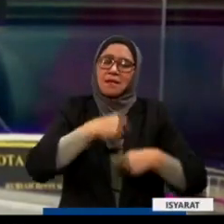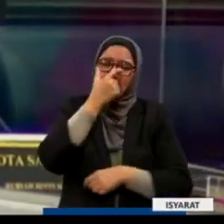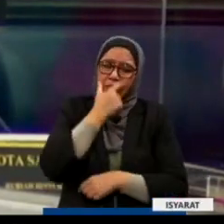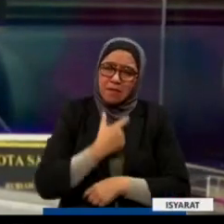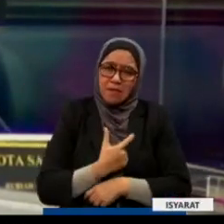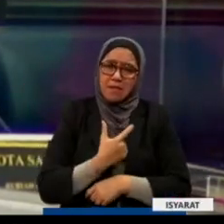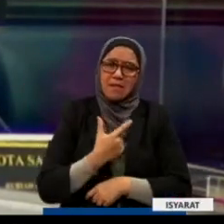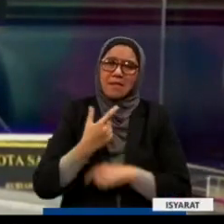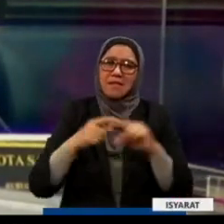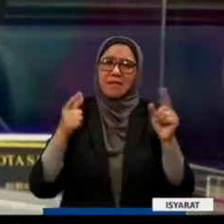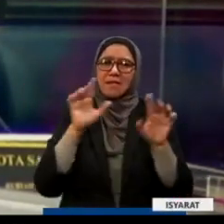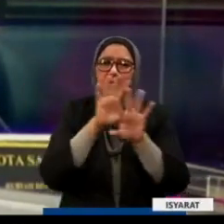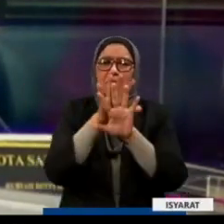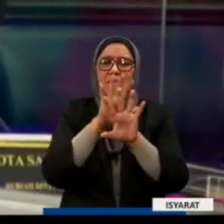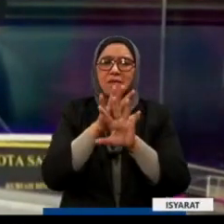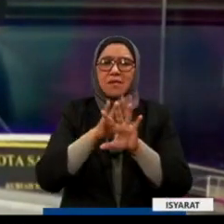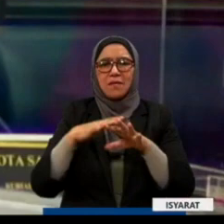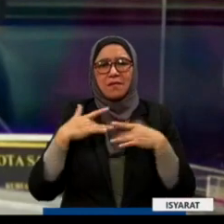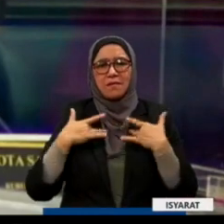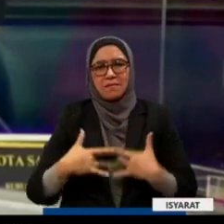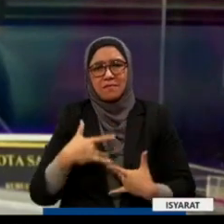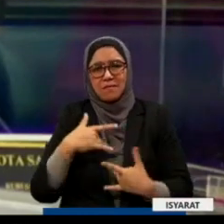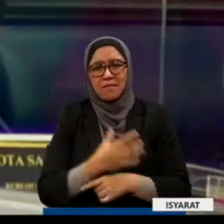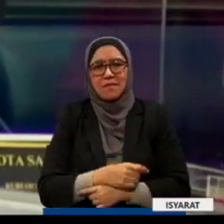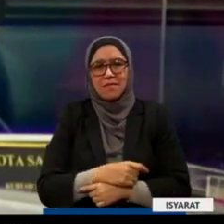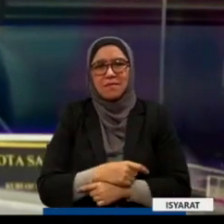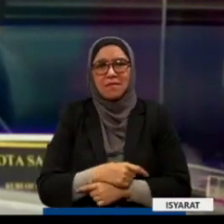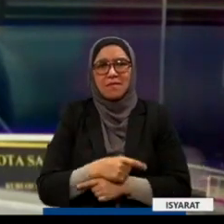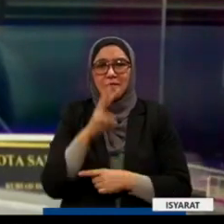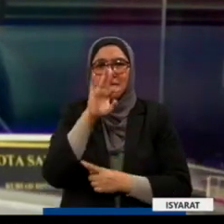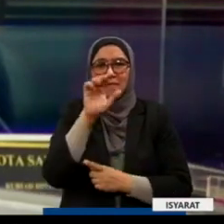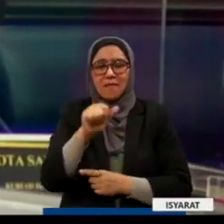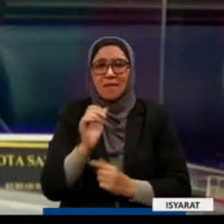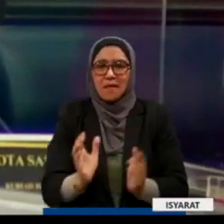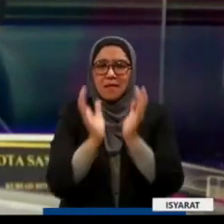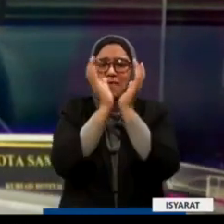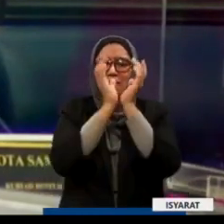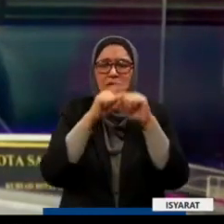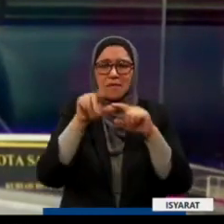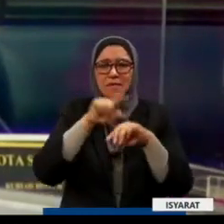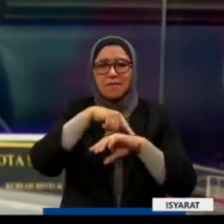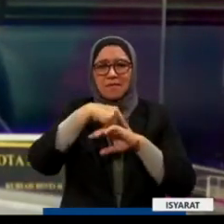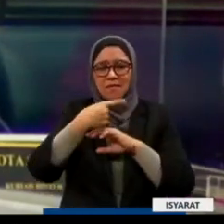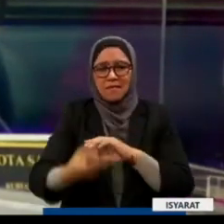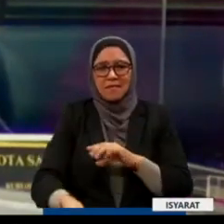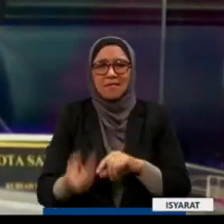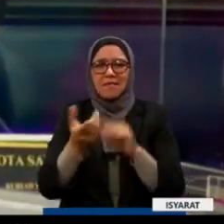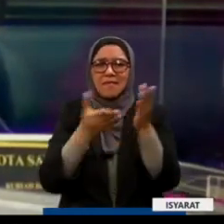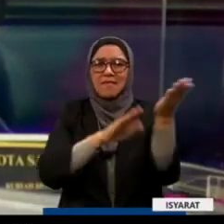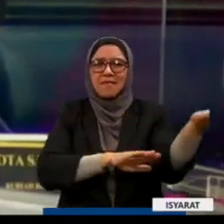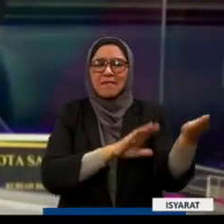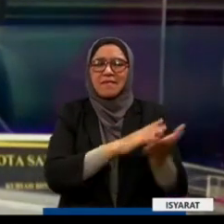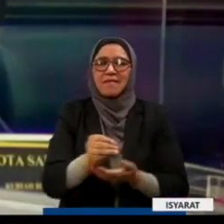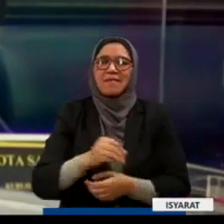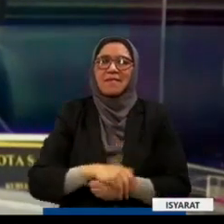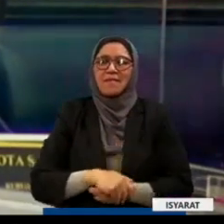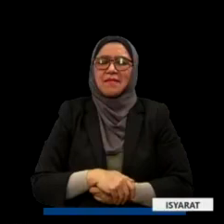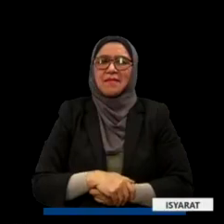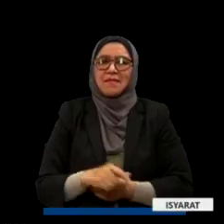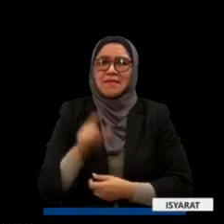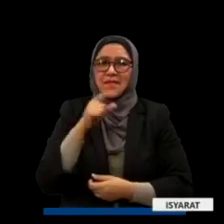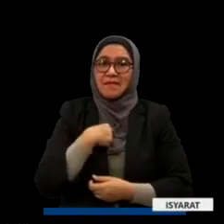Wira disanjung gugur terluka Teteh yang dipertua soale kota samarahan soal nomor 1